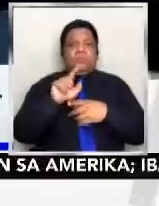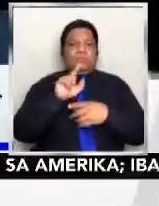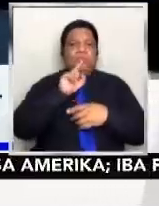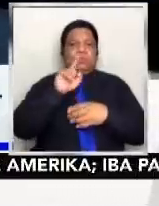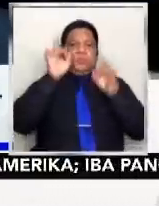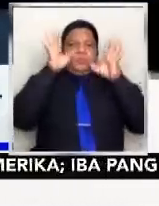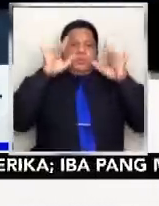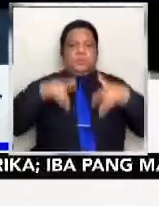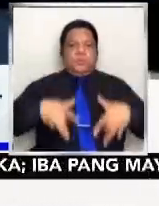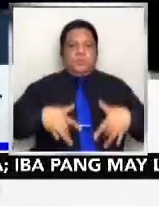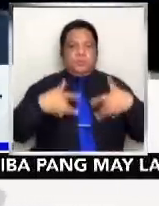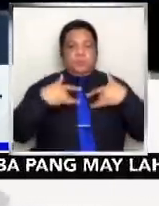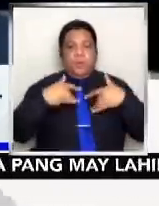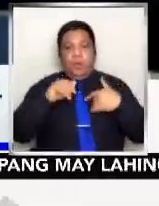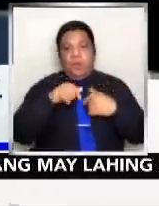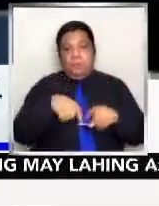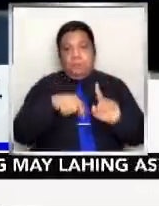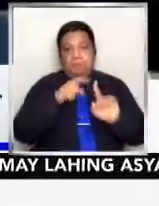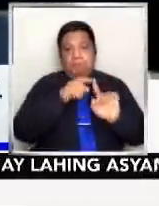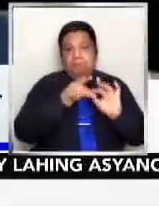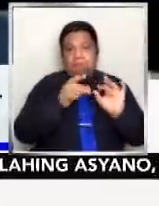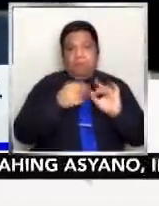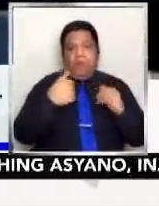magka-brain damage. So medyo